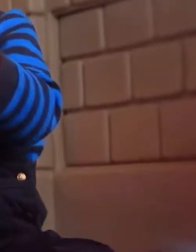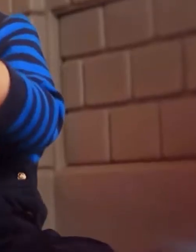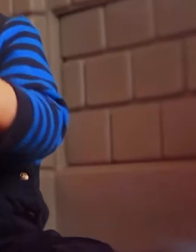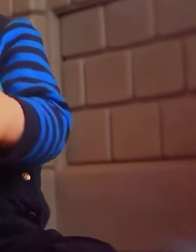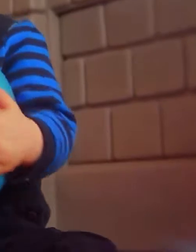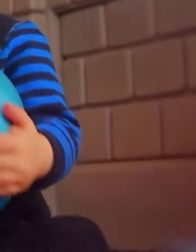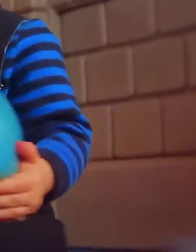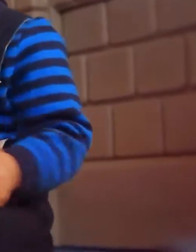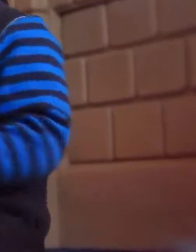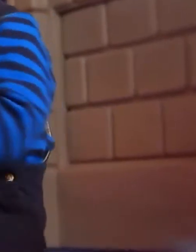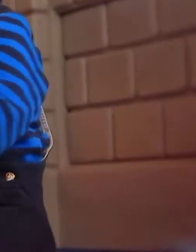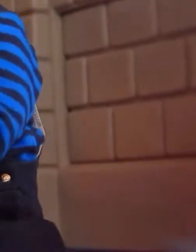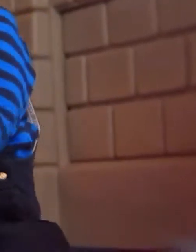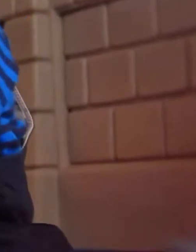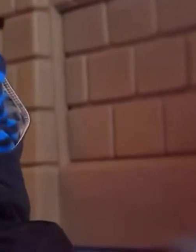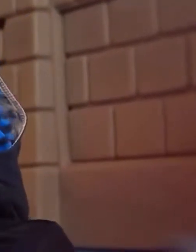À toi.